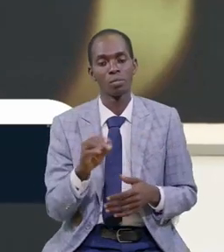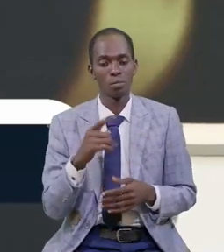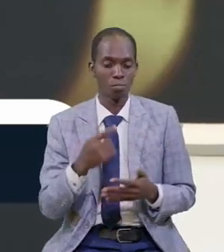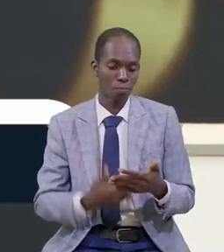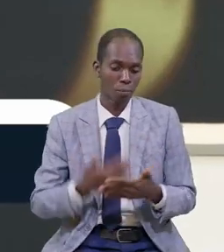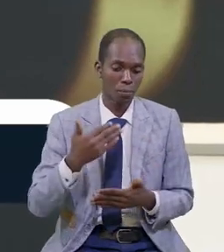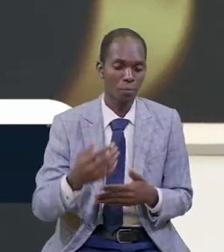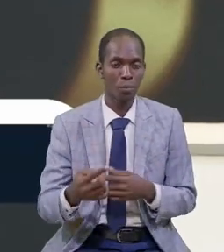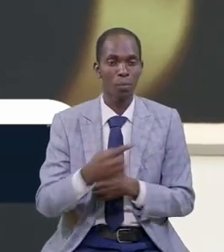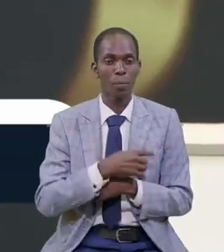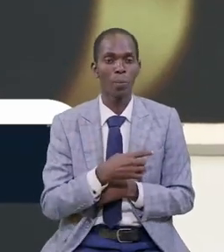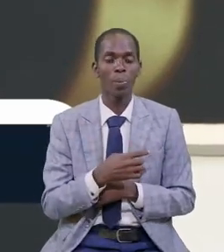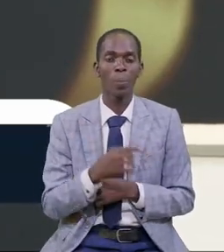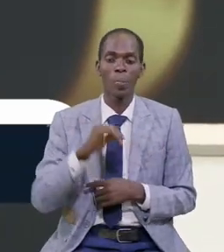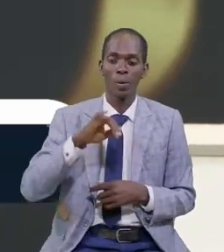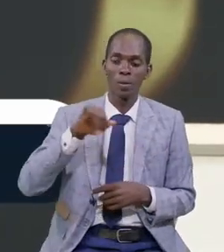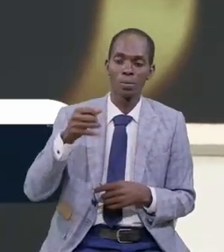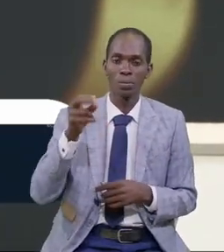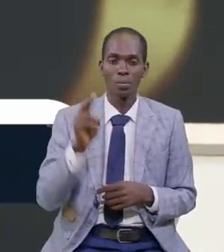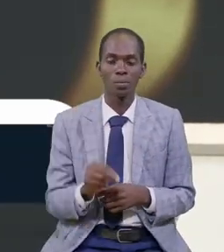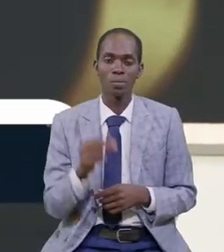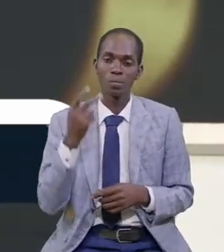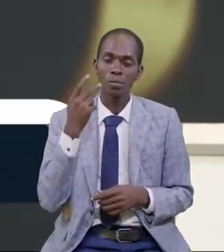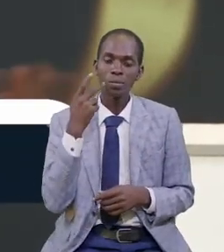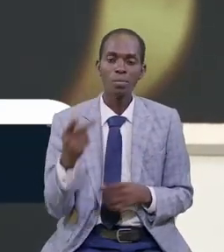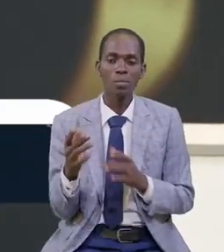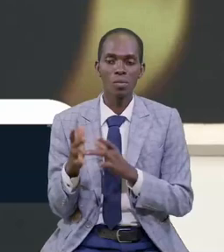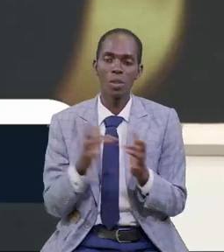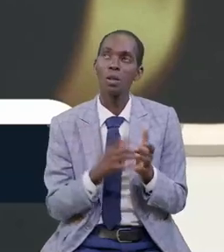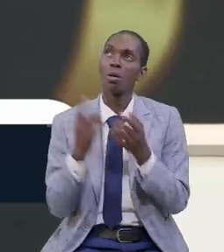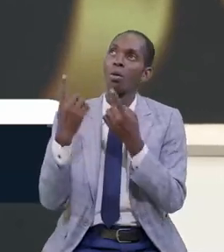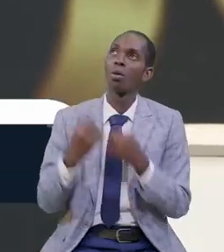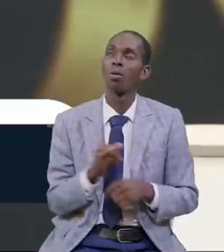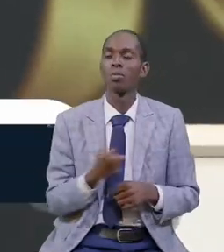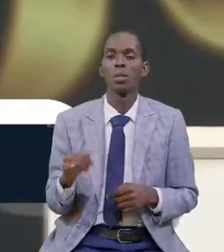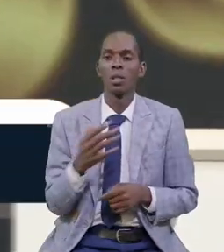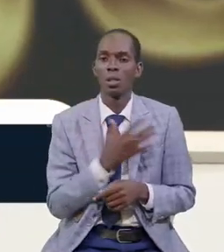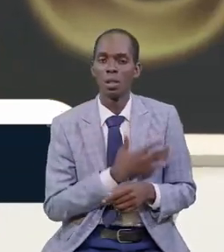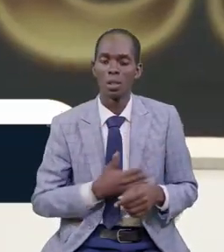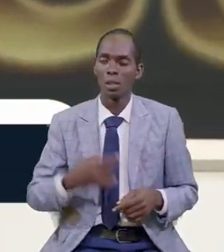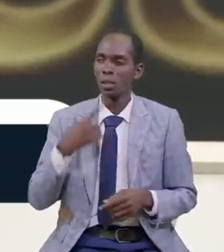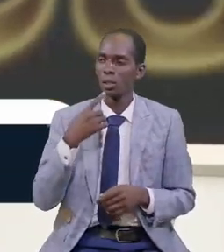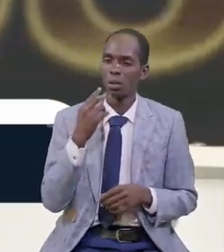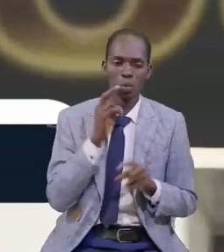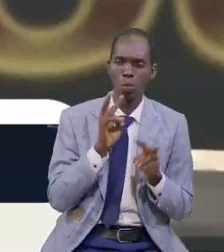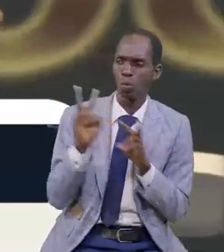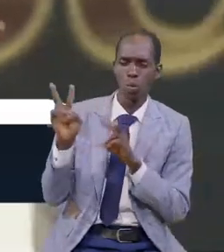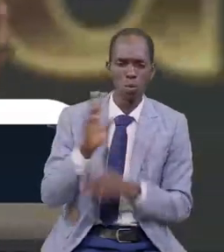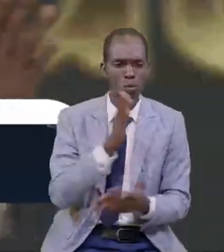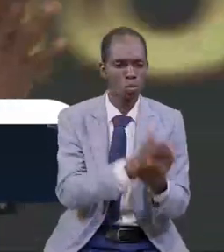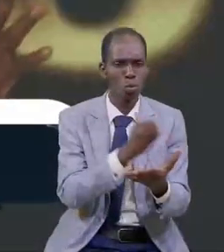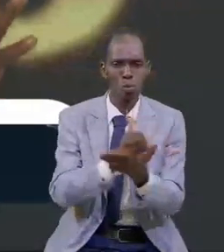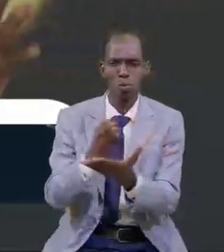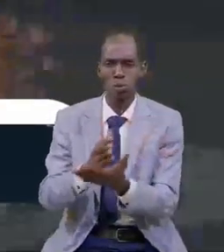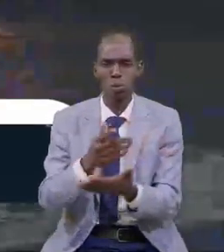le lendemain il vit Jésus venant à lui et dit voici cessez tout ce